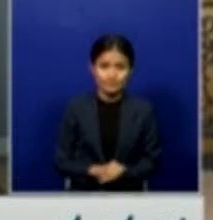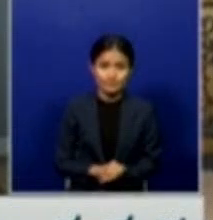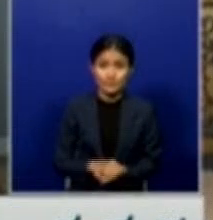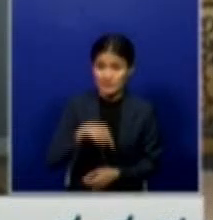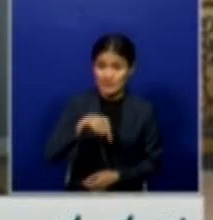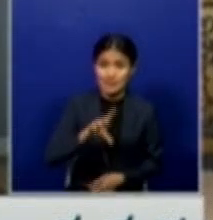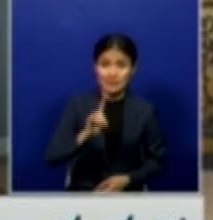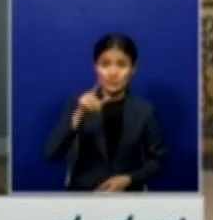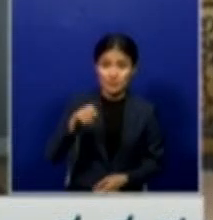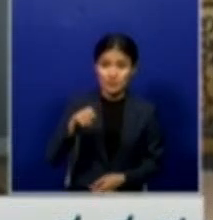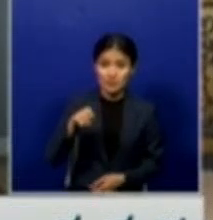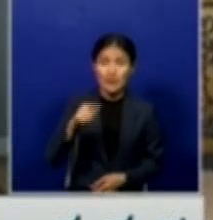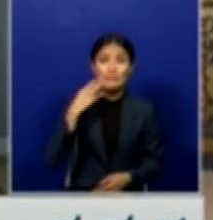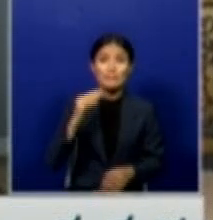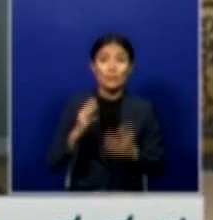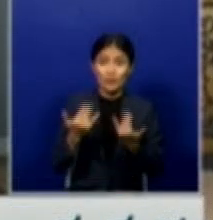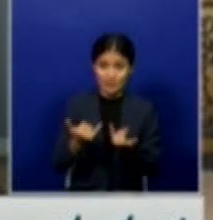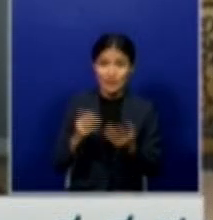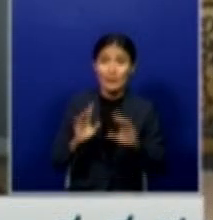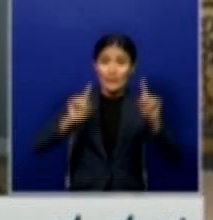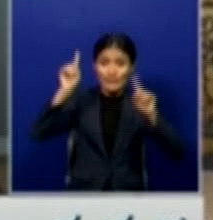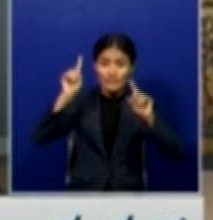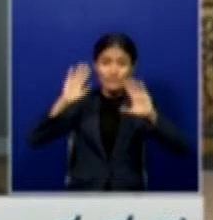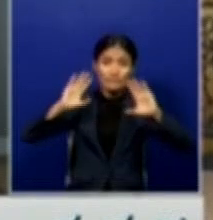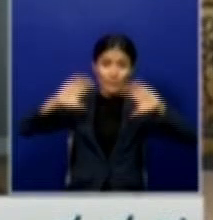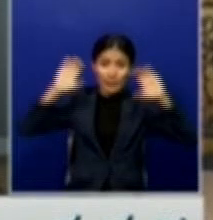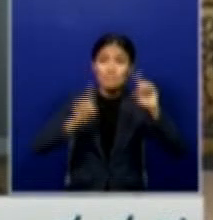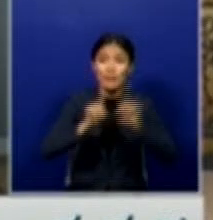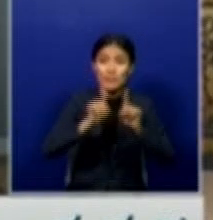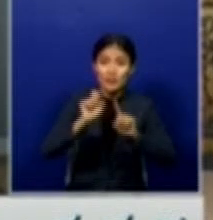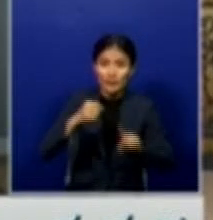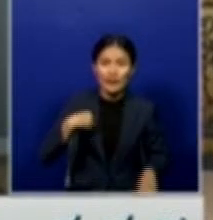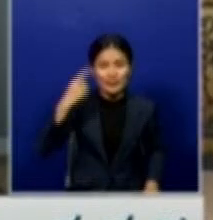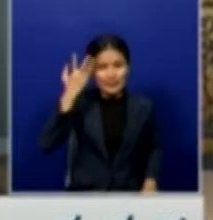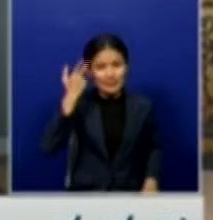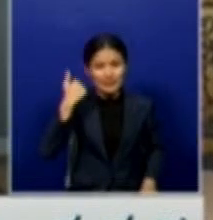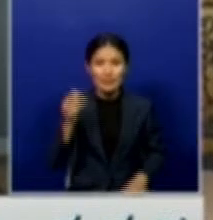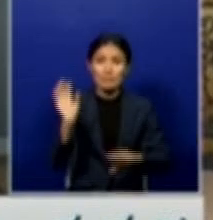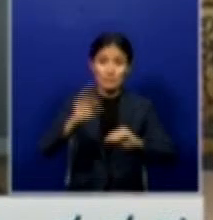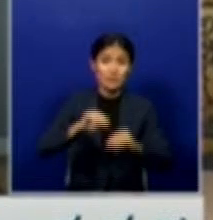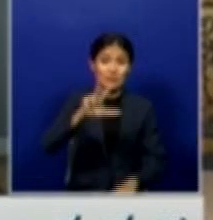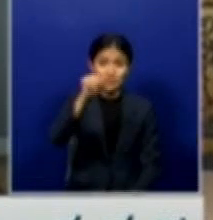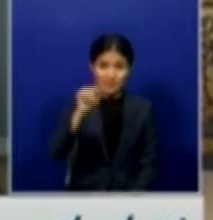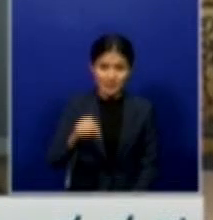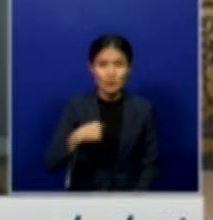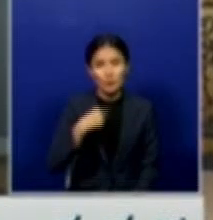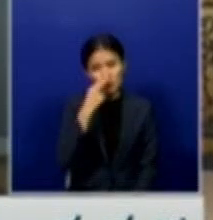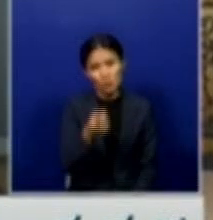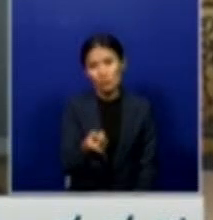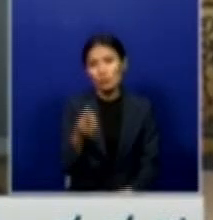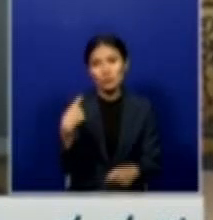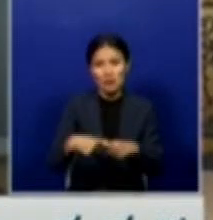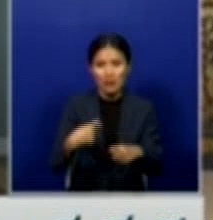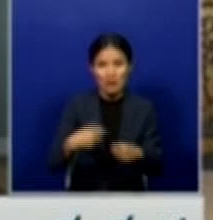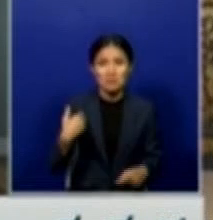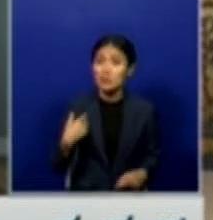ไว้ว่าปีหน้าผมได้สอบถามแล้วเนี่ยจะเพิ่ม 3% เนี่ยนะครับคงจะยากพอสมควรหรือ GDP